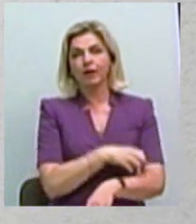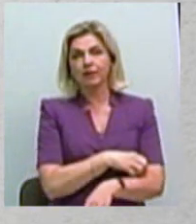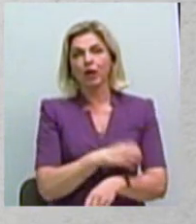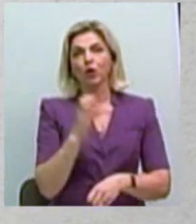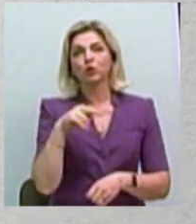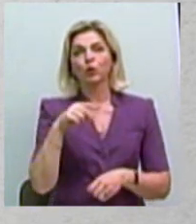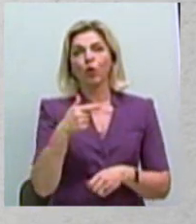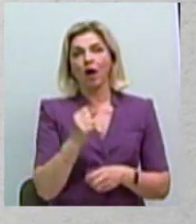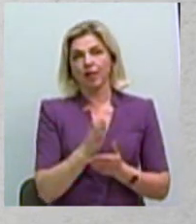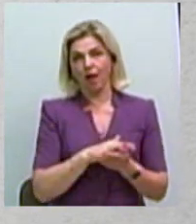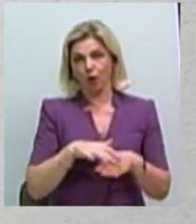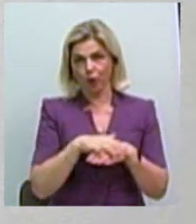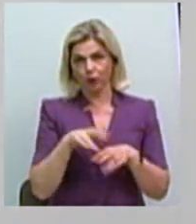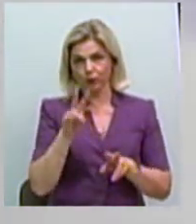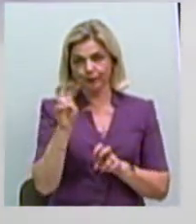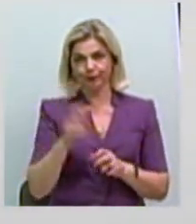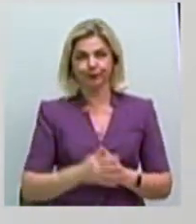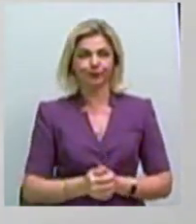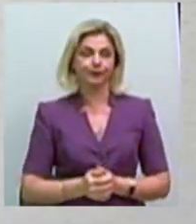«Слуга народу».